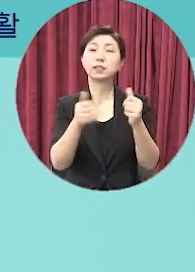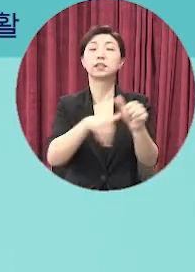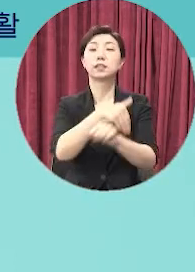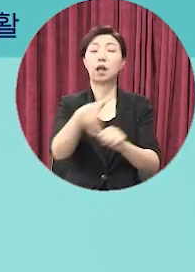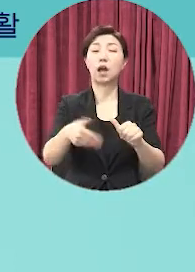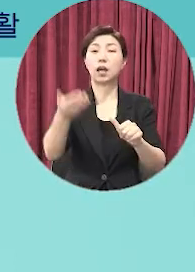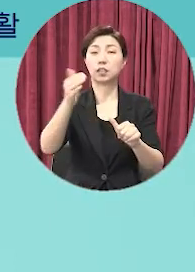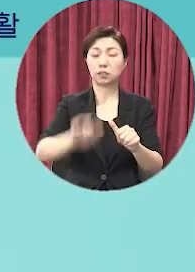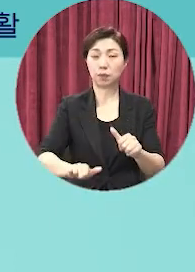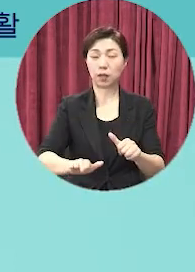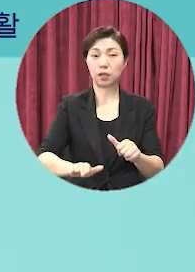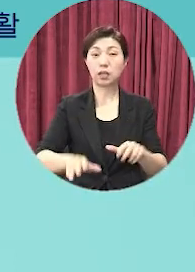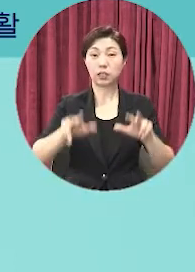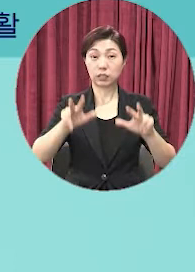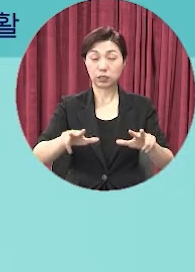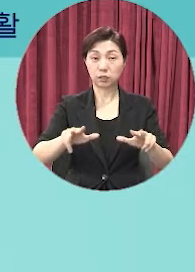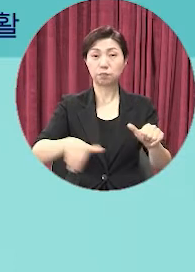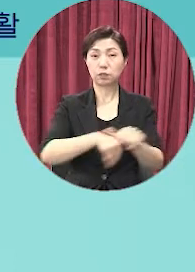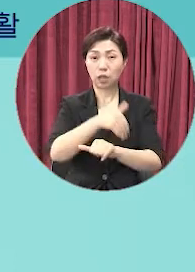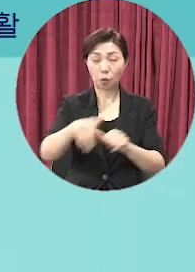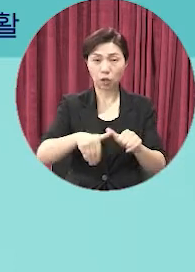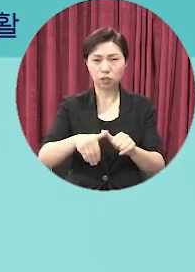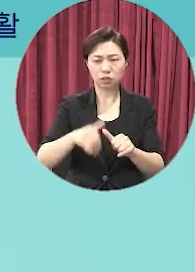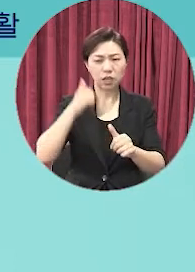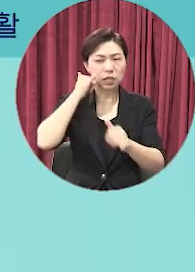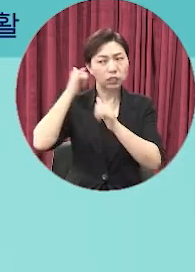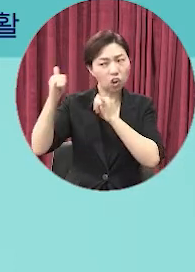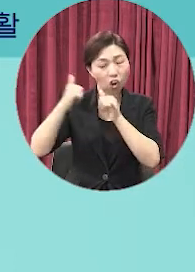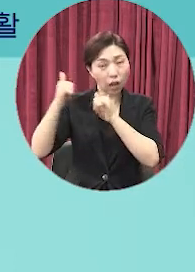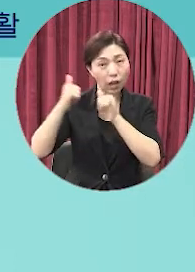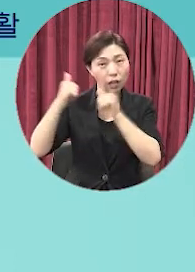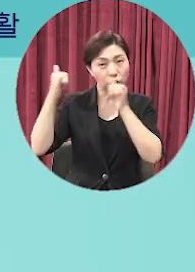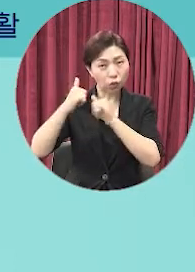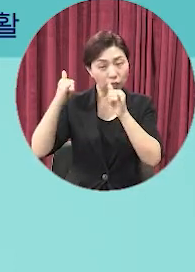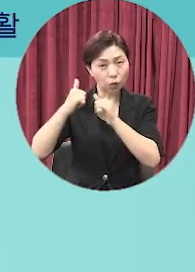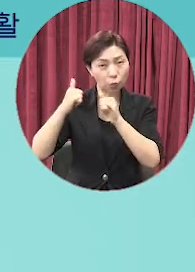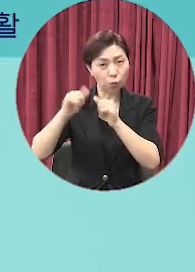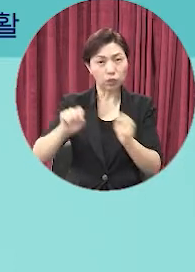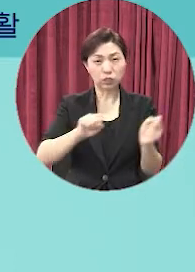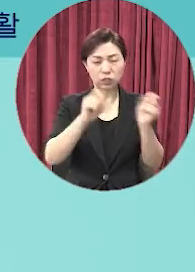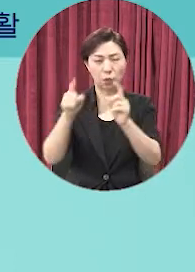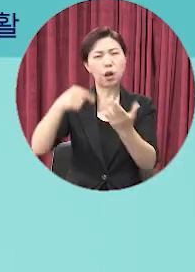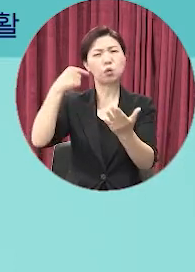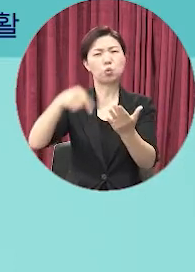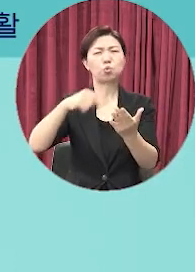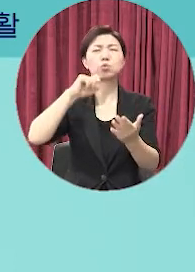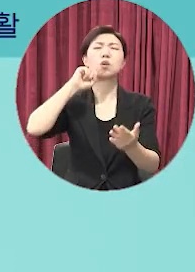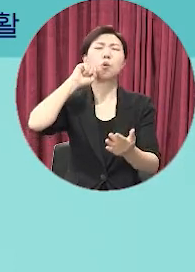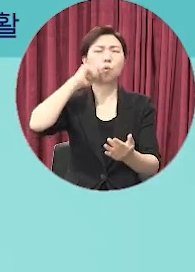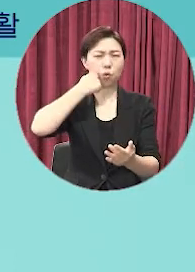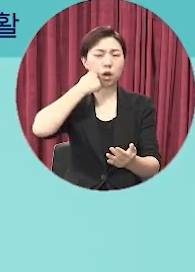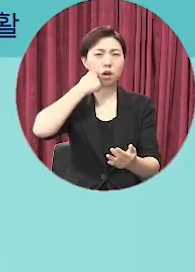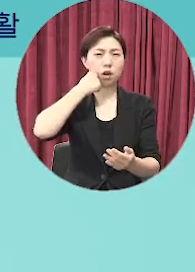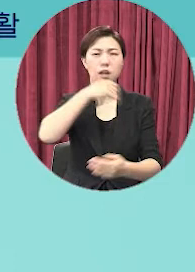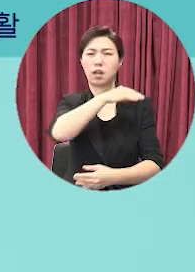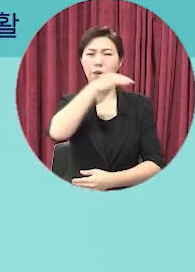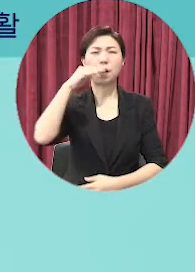있어서는 단순히 전화라든지 이런 것을 통해서 적절한 재활 교육이 제공되기 어렵기 때문에